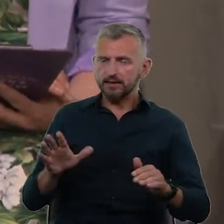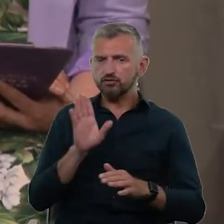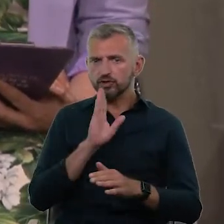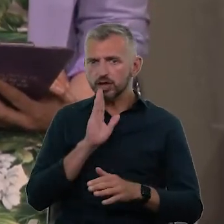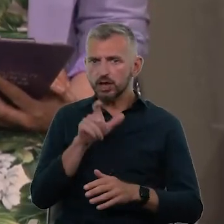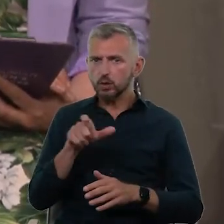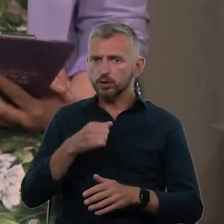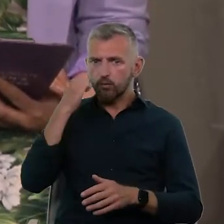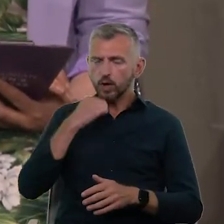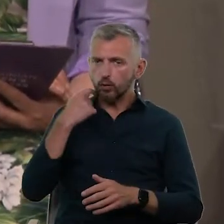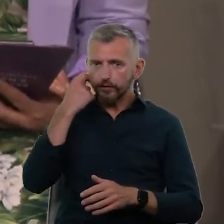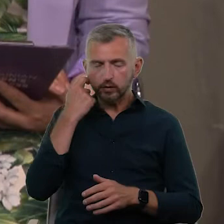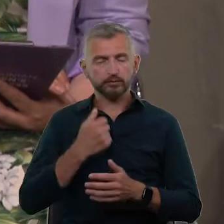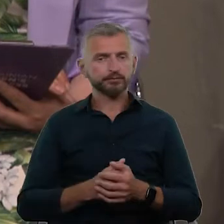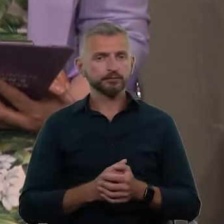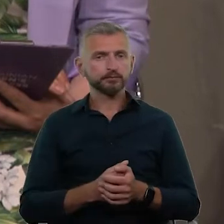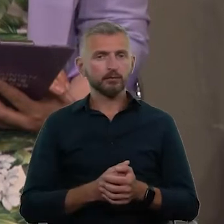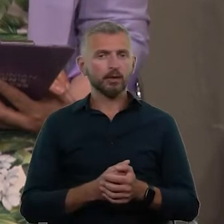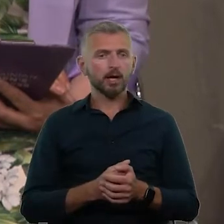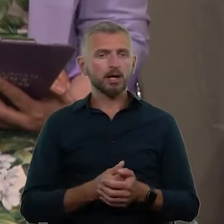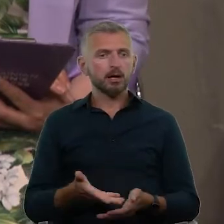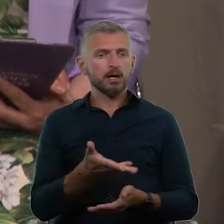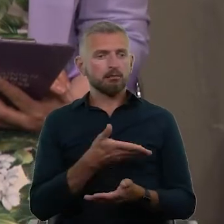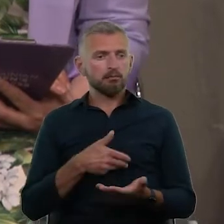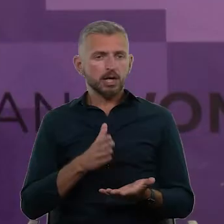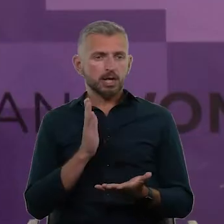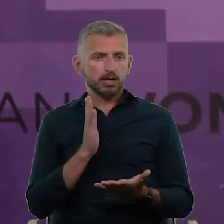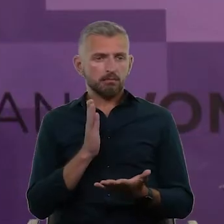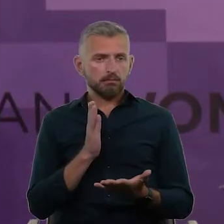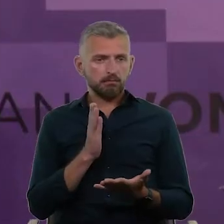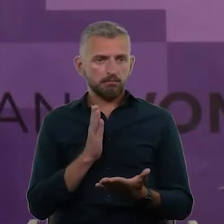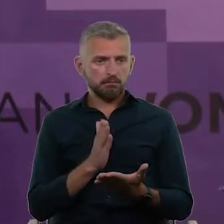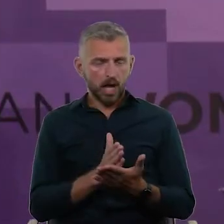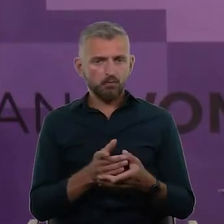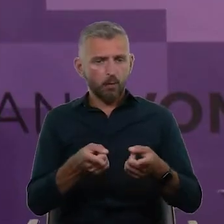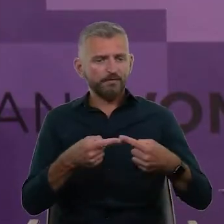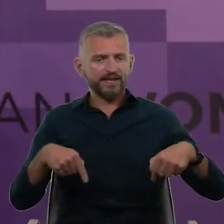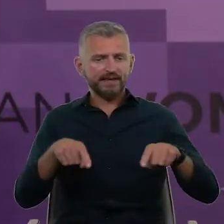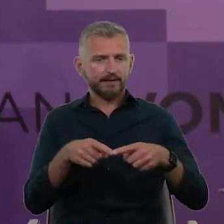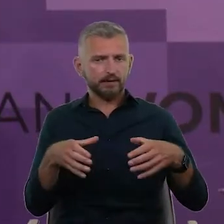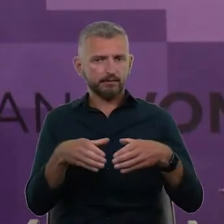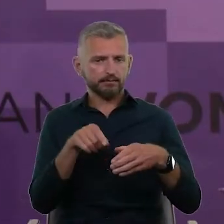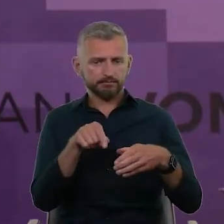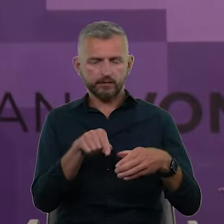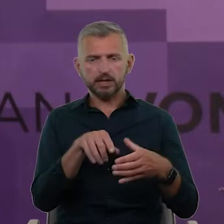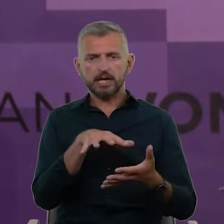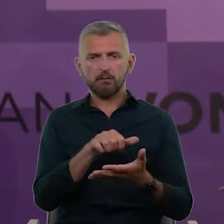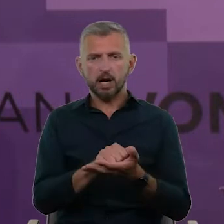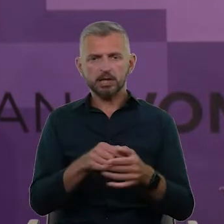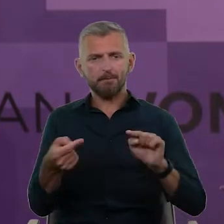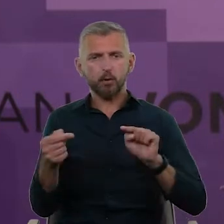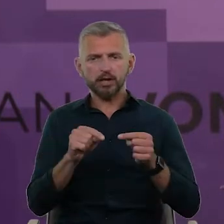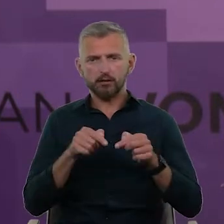люди похилого віку. Значить, ми маємо цілий відділ, який займається протидією торгівлю